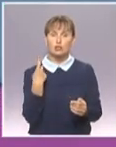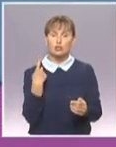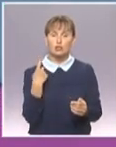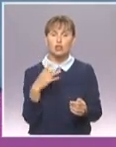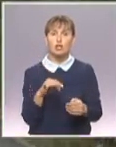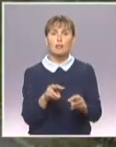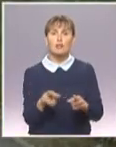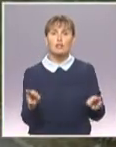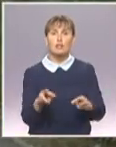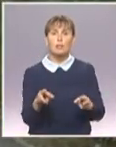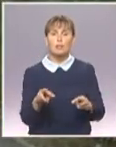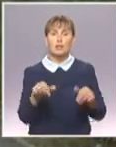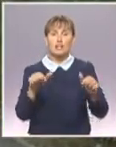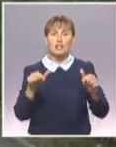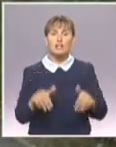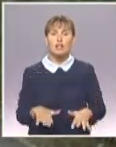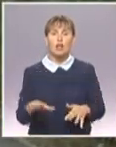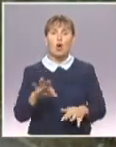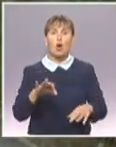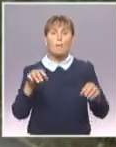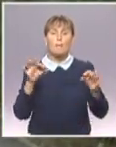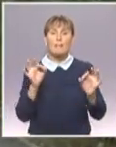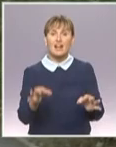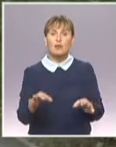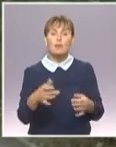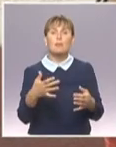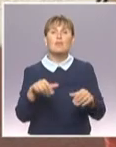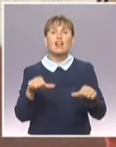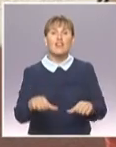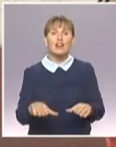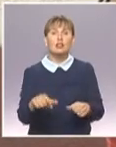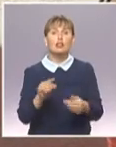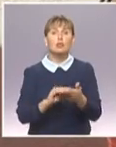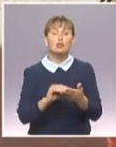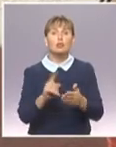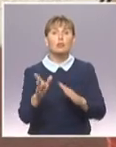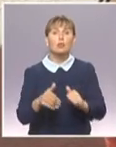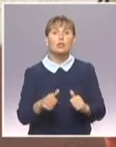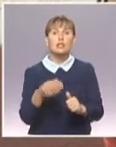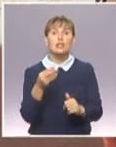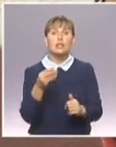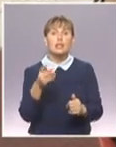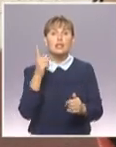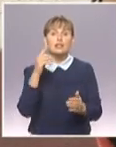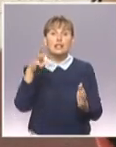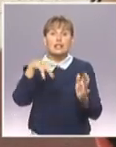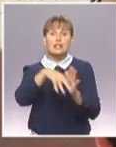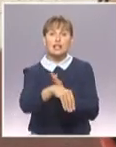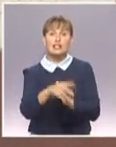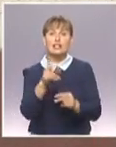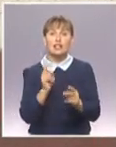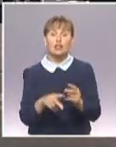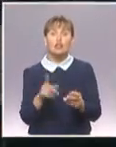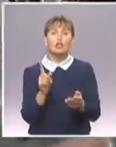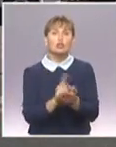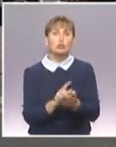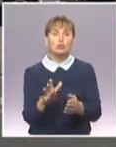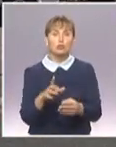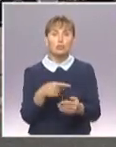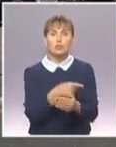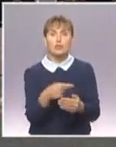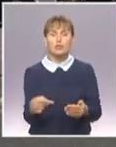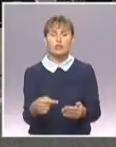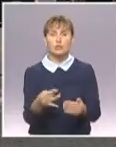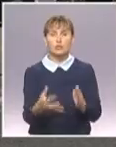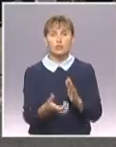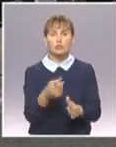постановлении правительства о правах предоставления услуг сотовой связи прописано, что после того, как деньги на телефоне заканчиваются, счет не должен уходить в минус, вышел